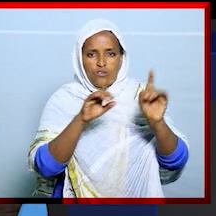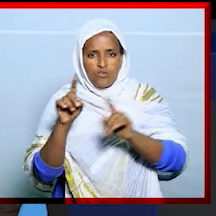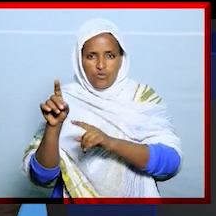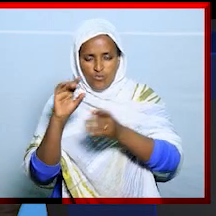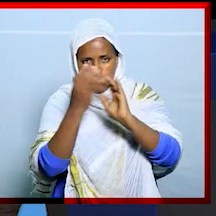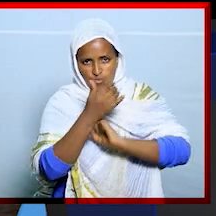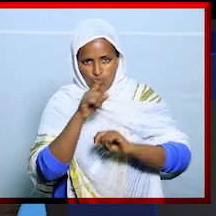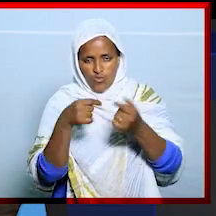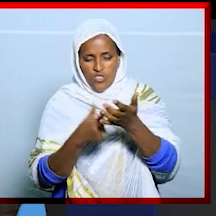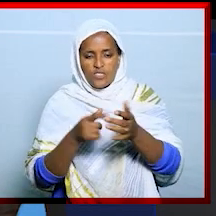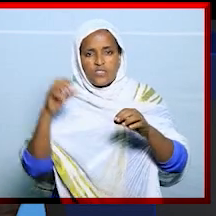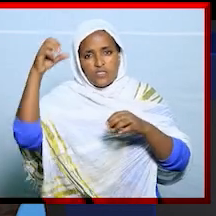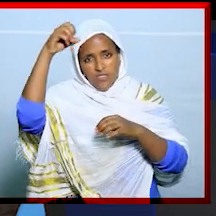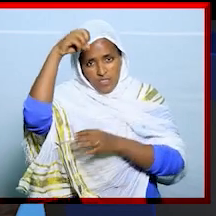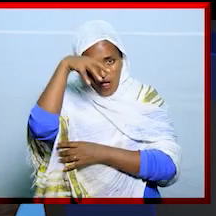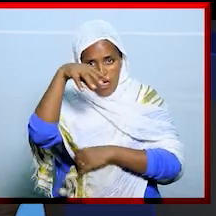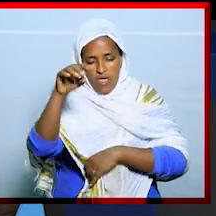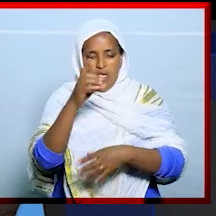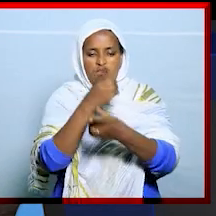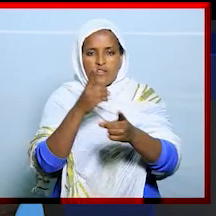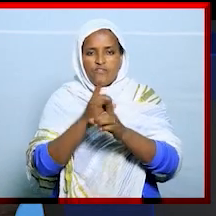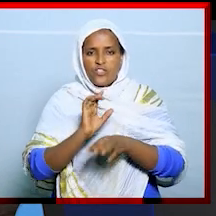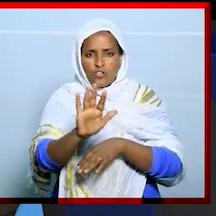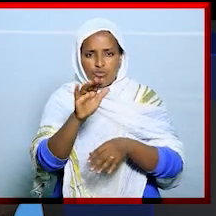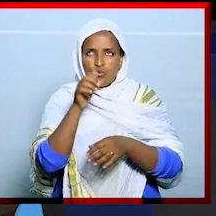አስተላላፊዎች እንዲሆኑ ነው። ስለዚህ ፀሐይ